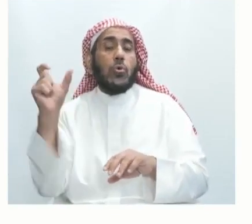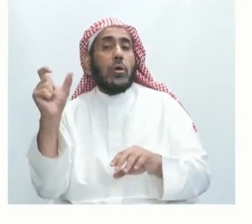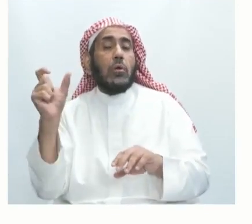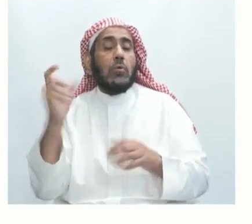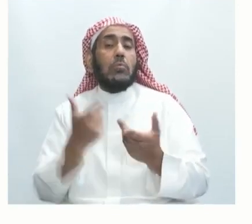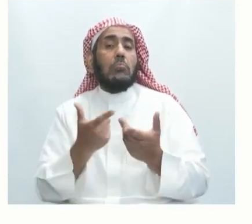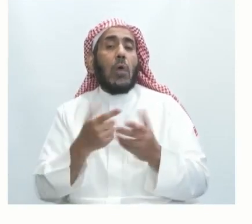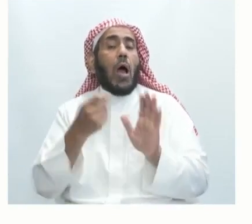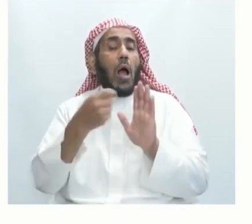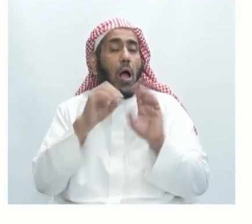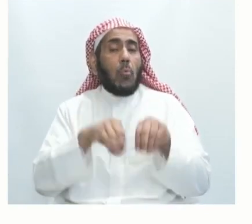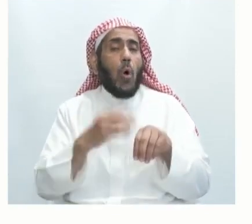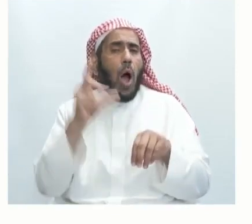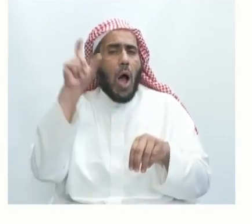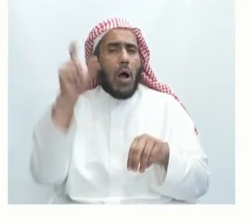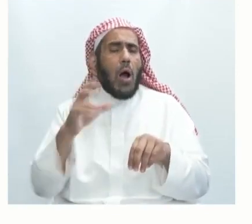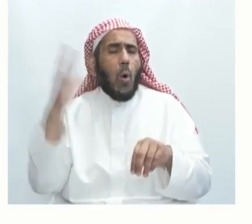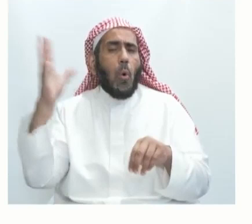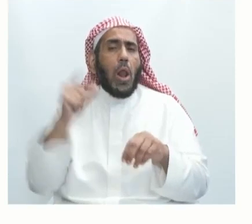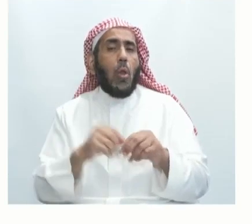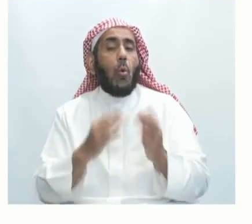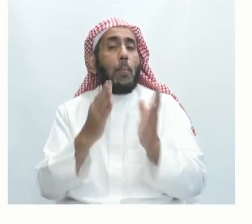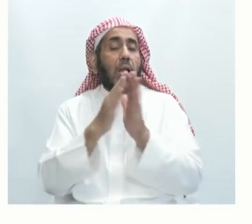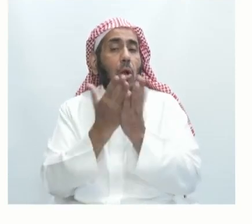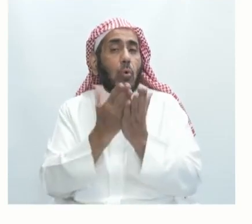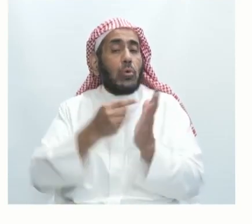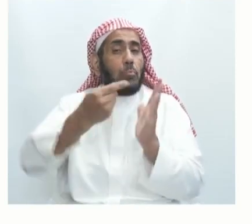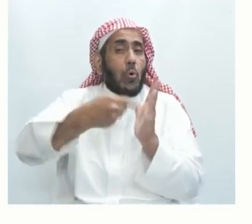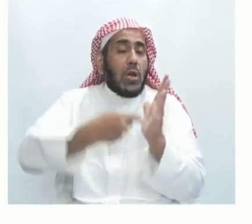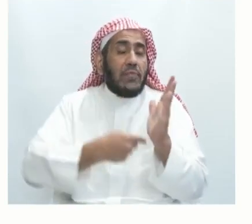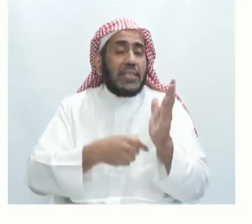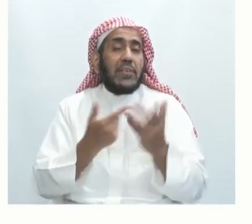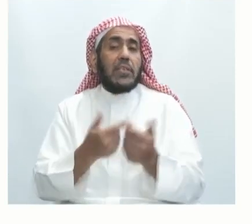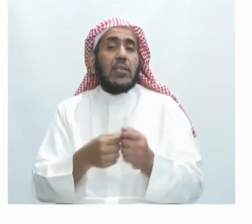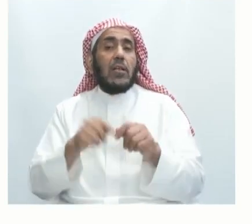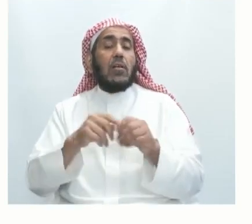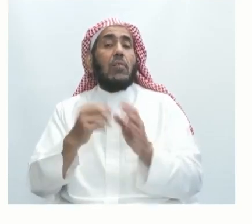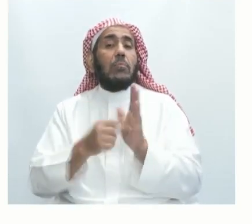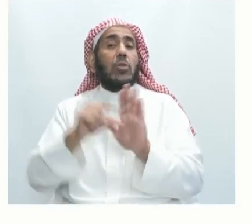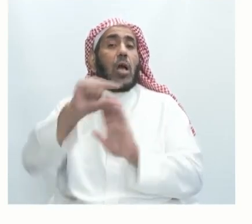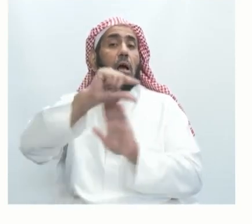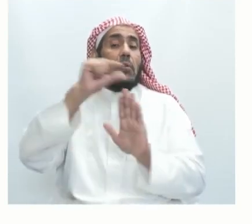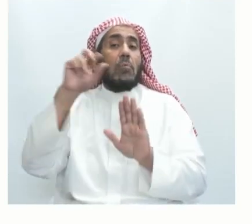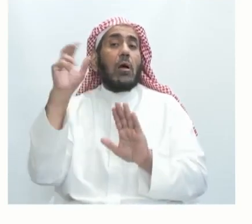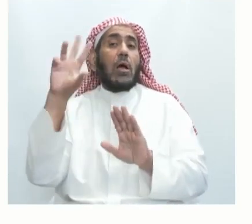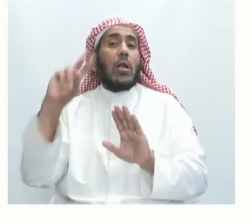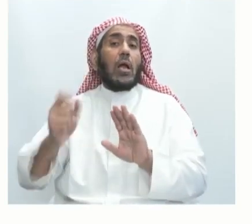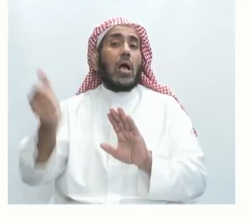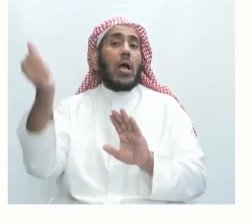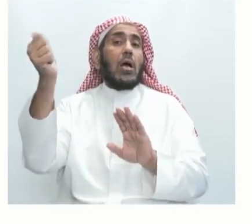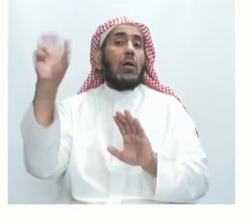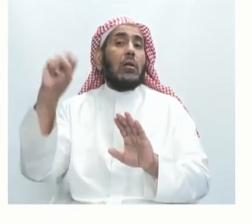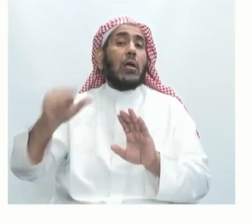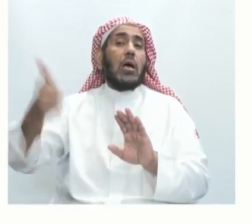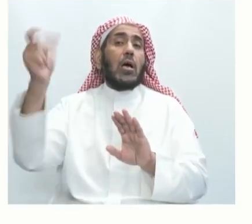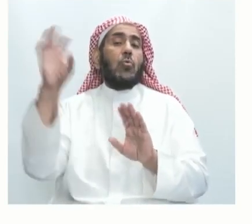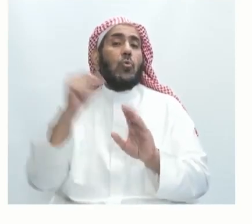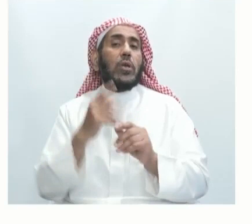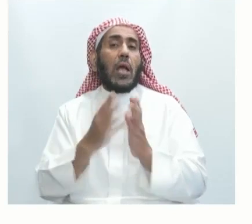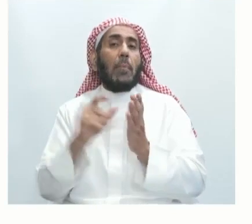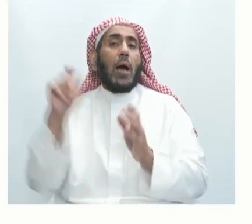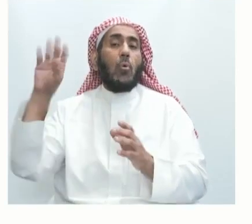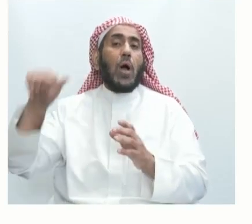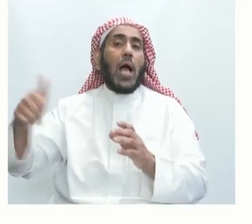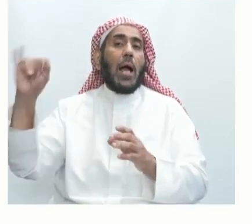القانون ومن الكتب التي الفت في هذا الصدد في مصطلح كلمه مصطلح القانون في كتاب